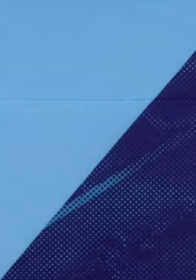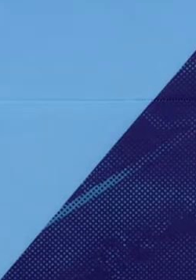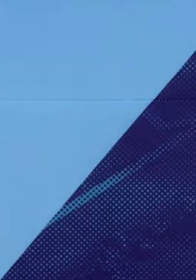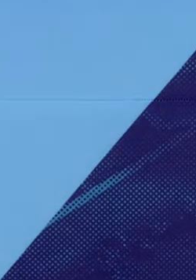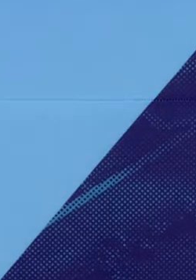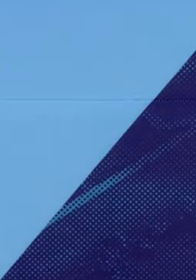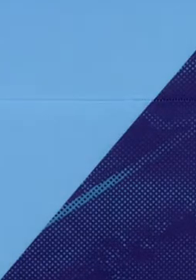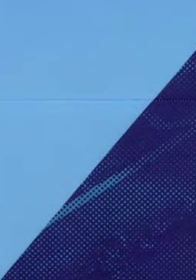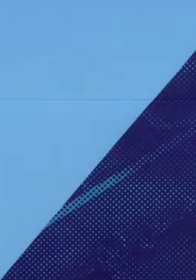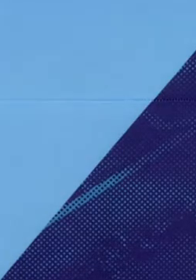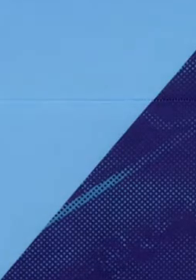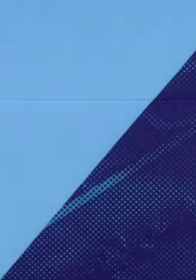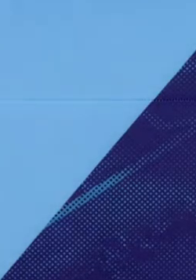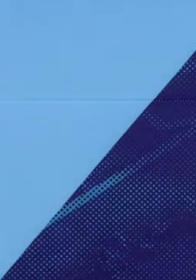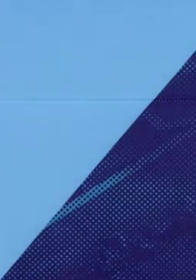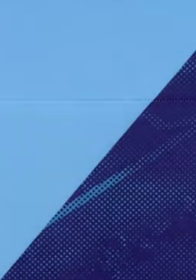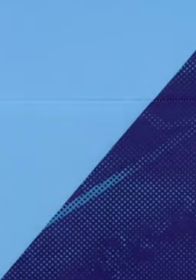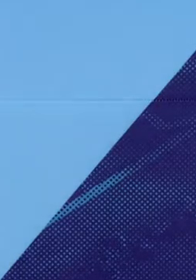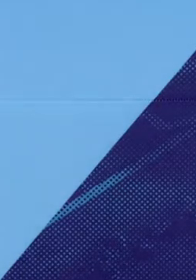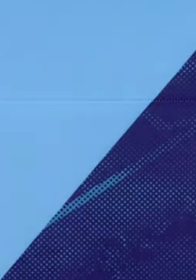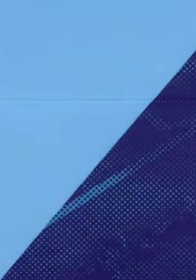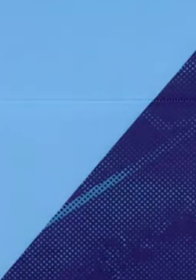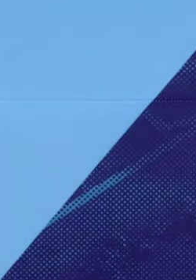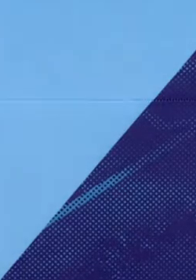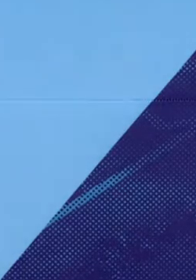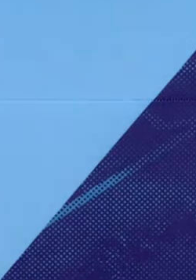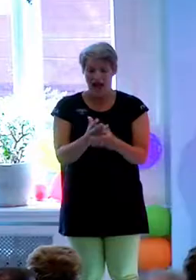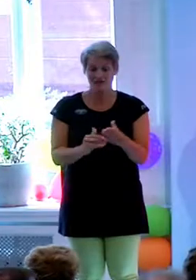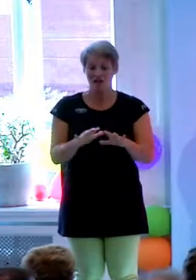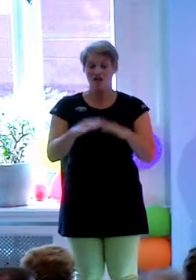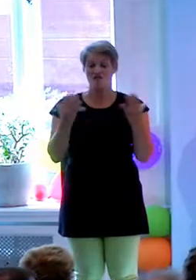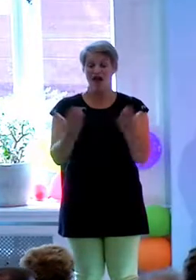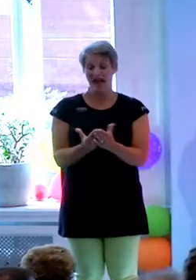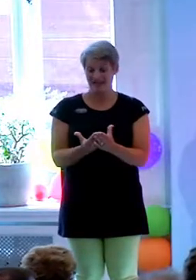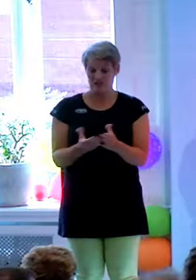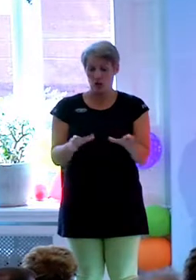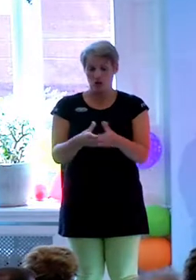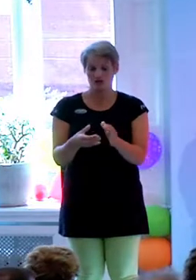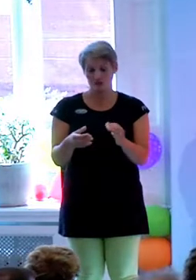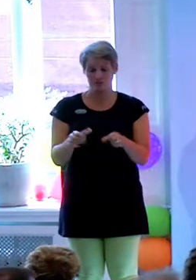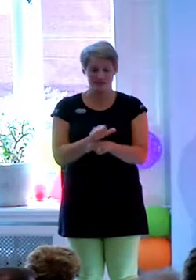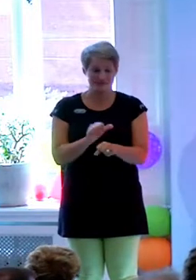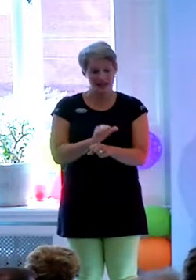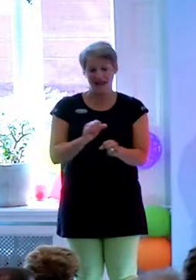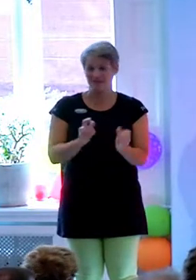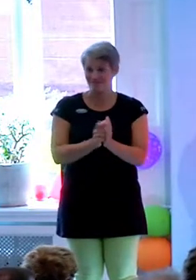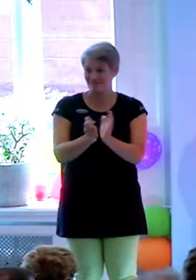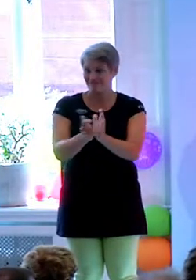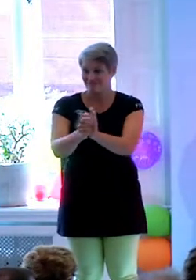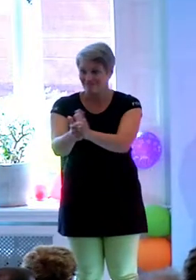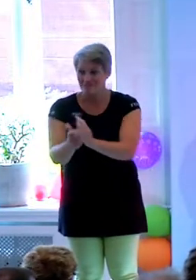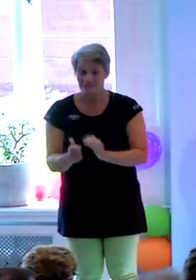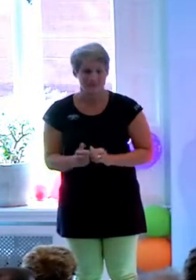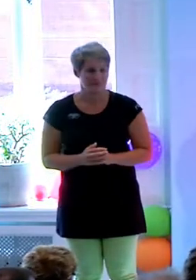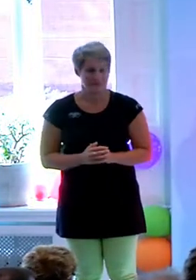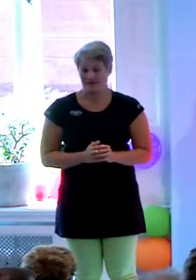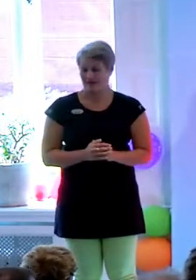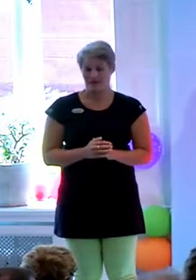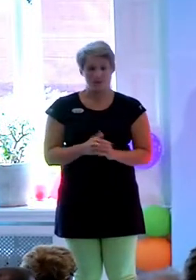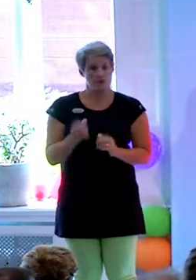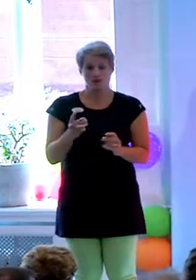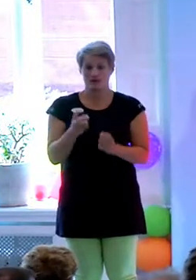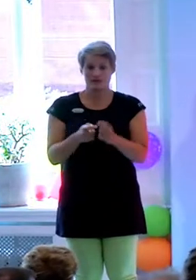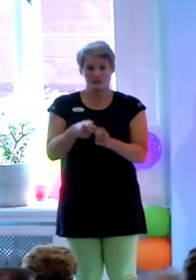var ju alltså ett halvt världslag som spelade var och varannan vecka. Att vi bara hade en sådan spelare